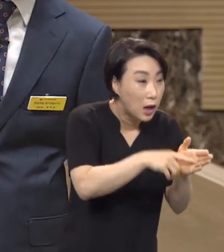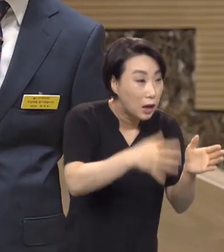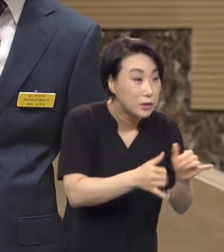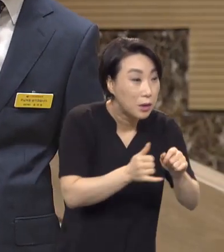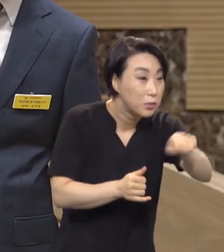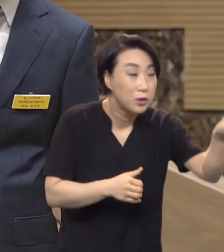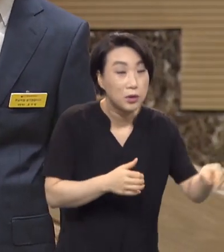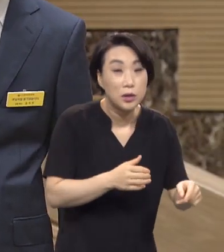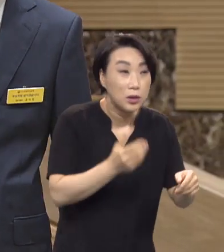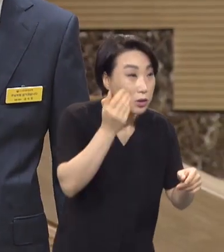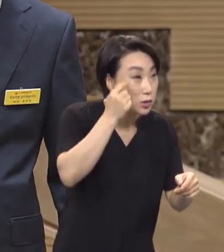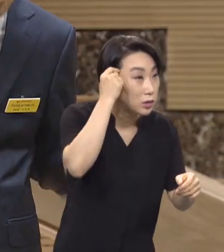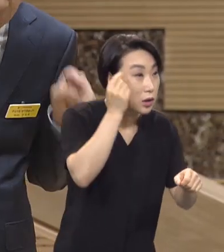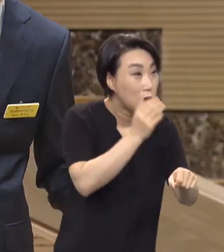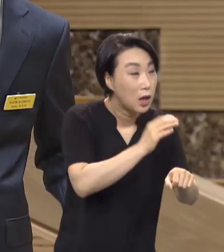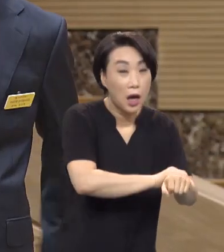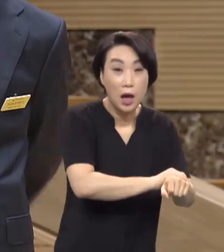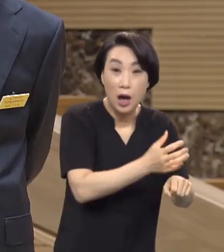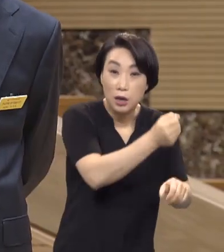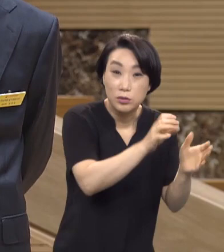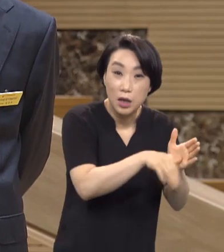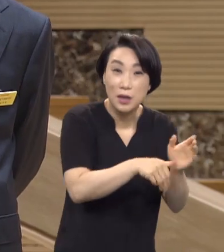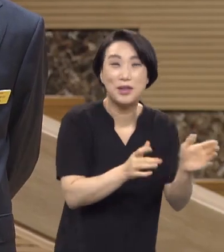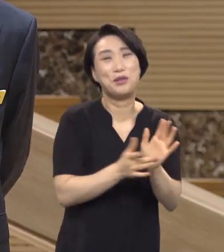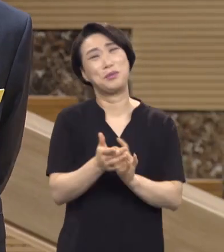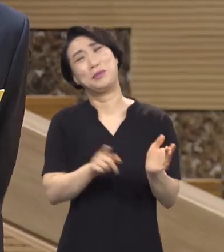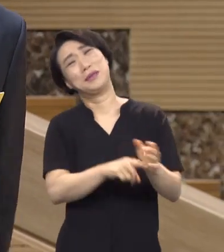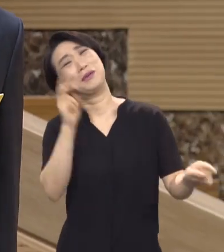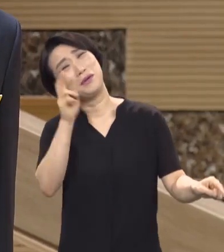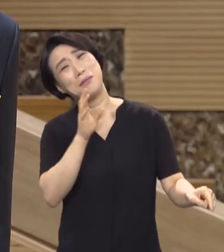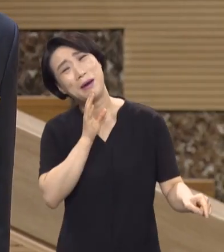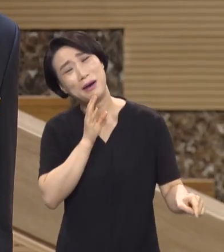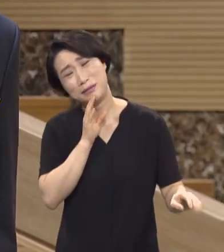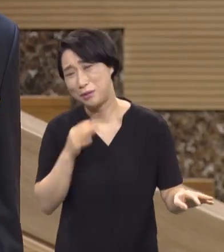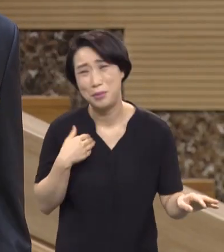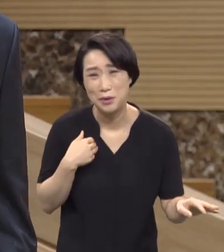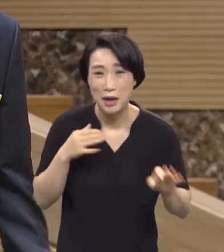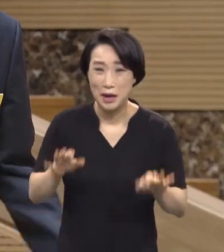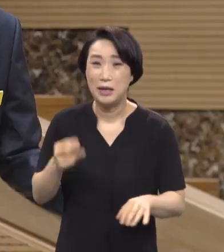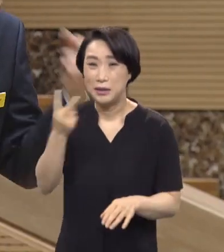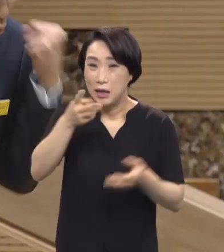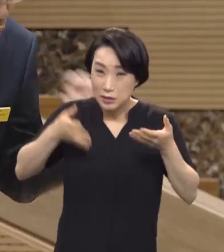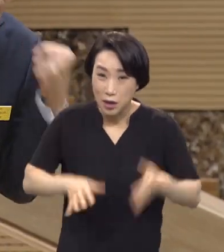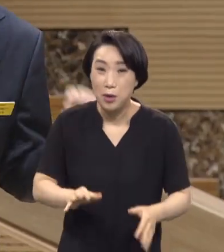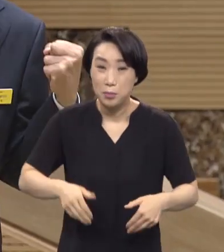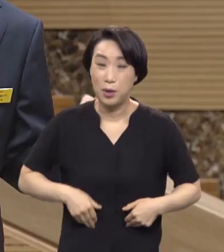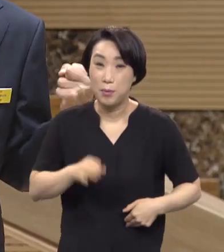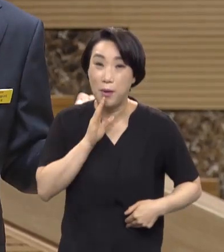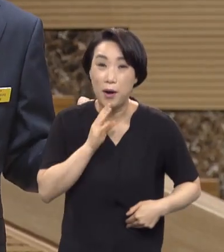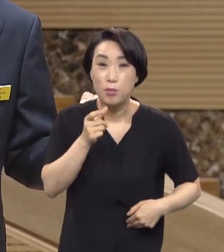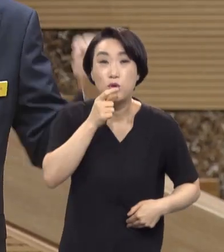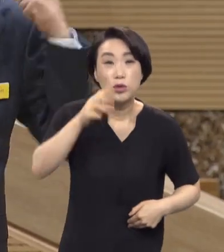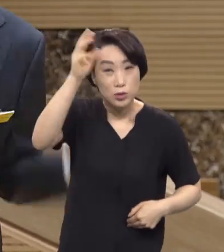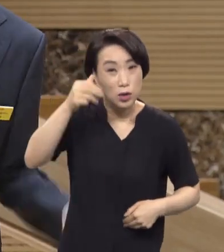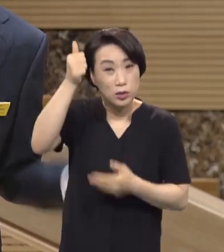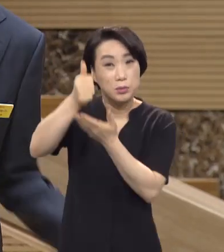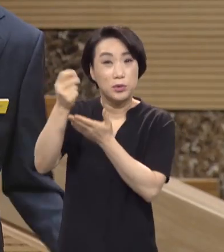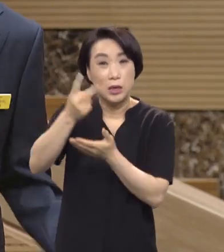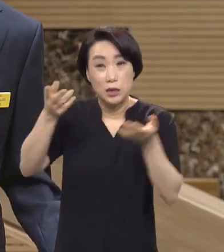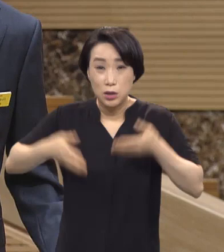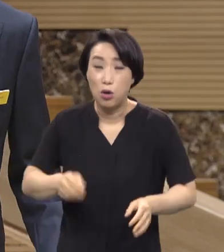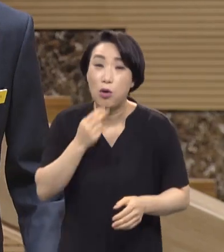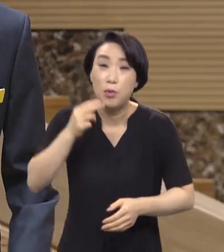믿겠죠. 예, 거듭나야 한다. 예, 물과 성령으로 거듭나지 않고는 결코 하나님 나라 못